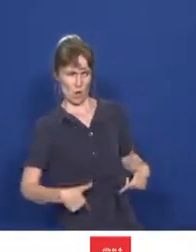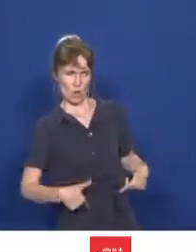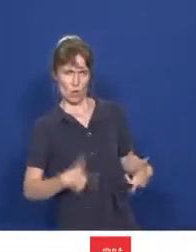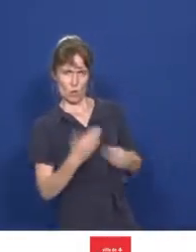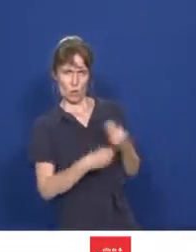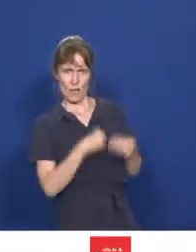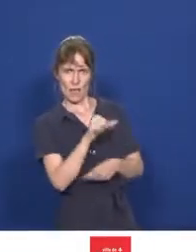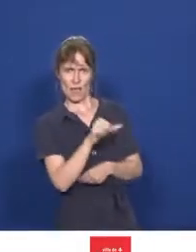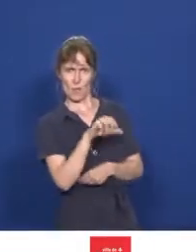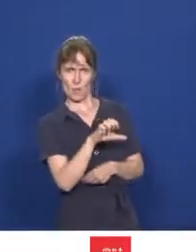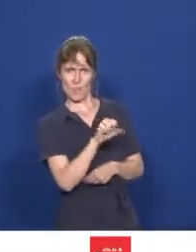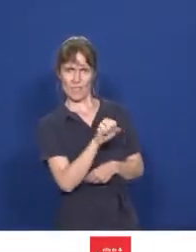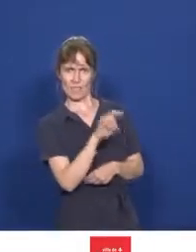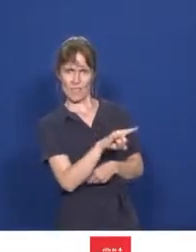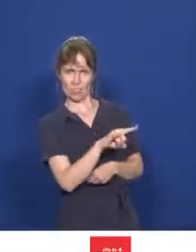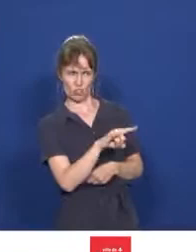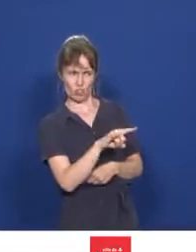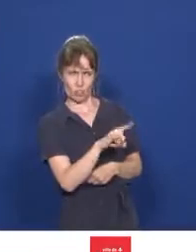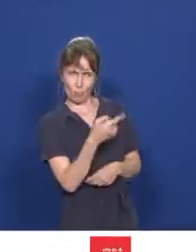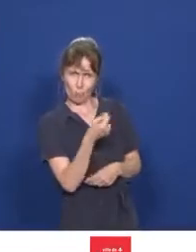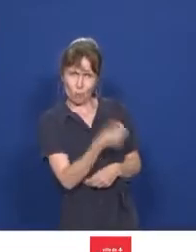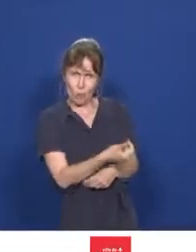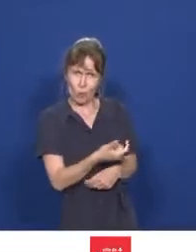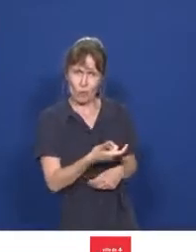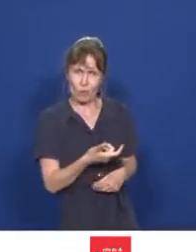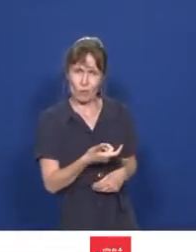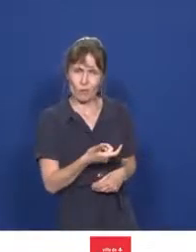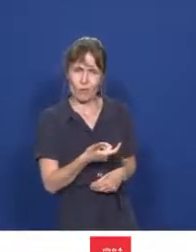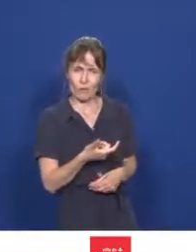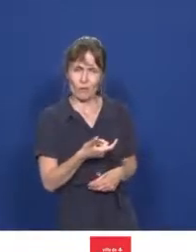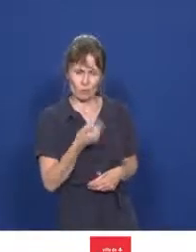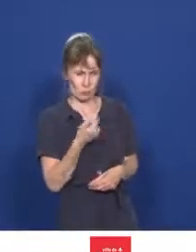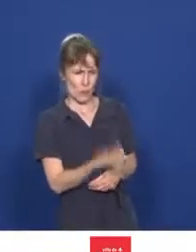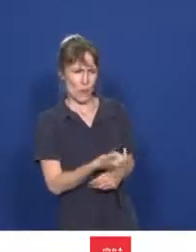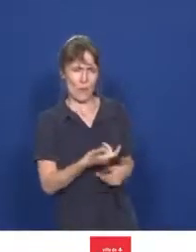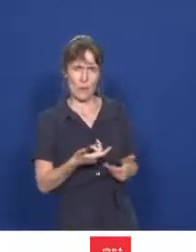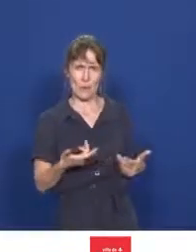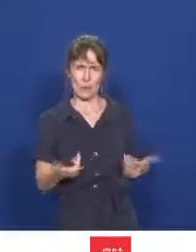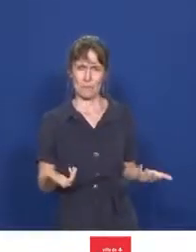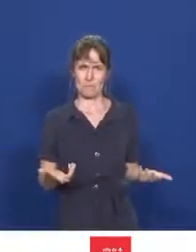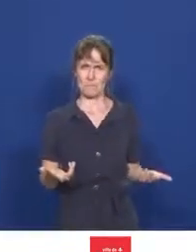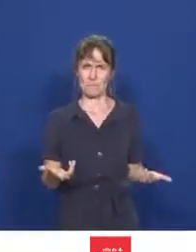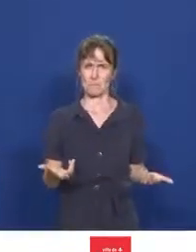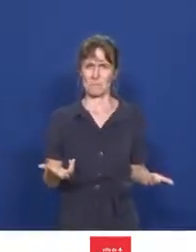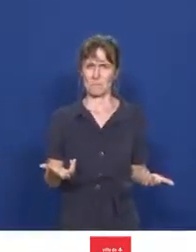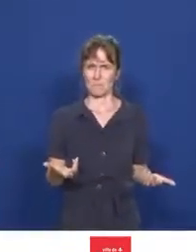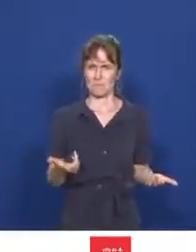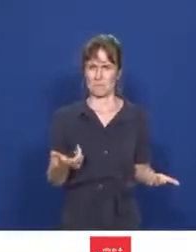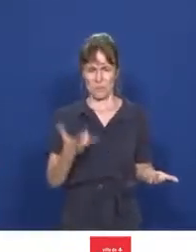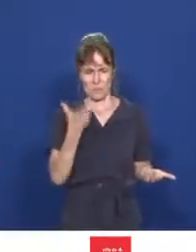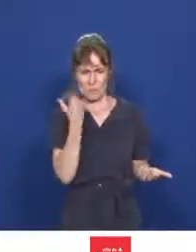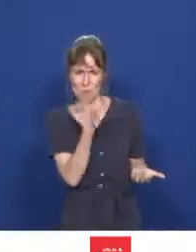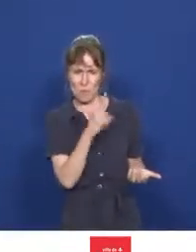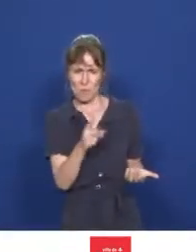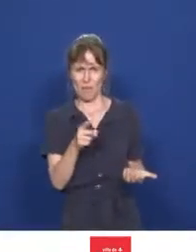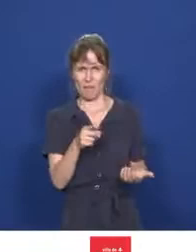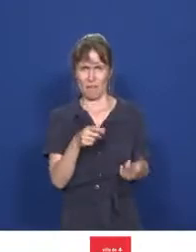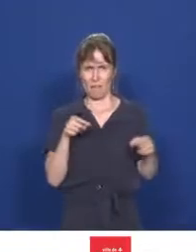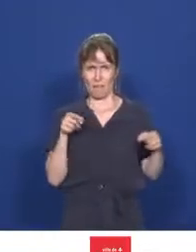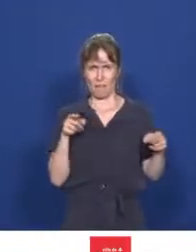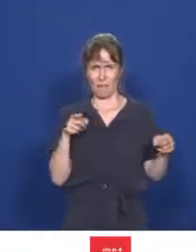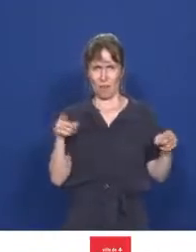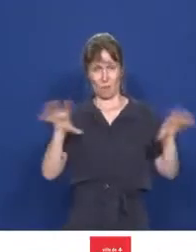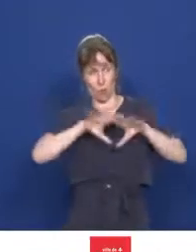ALSH. Alors peut-être que je me trompe, et j'ai du mal à comprendre qu'on aboutit globalement à 61% de produits